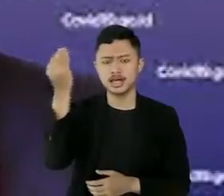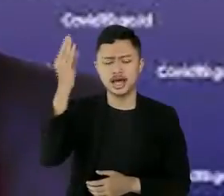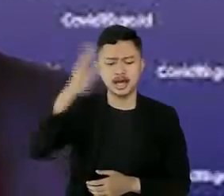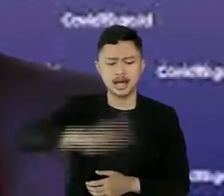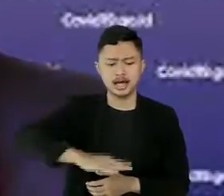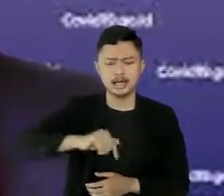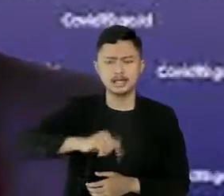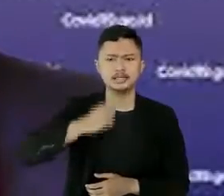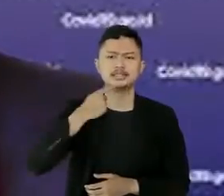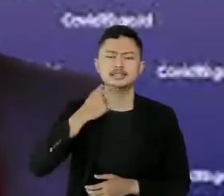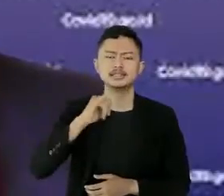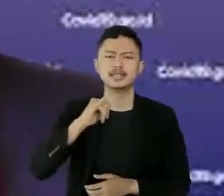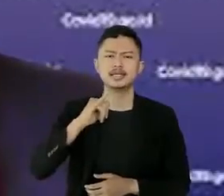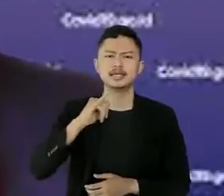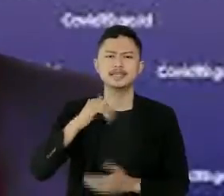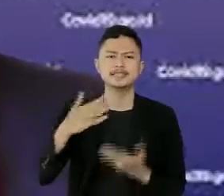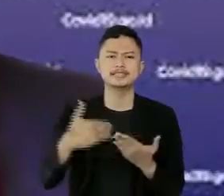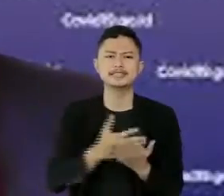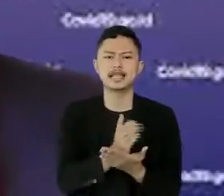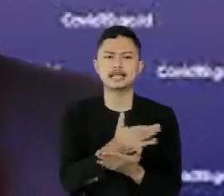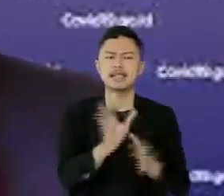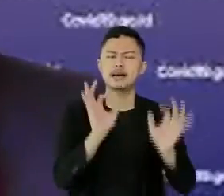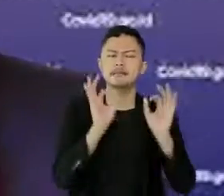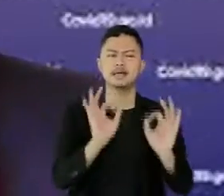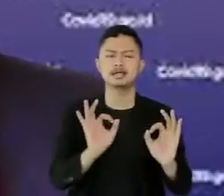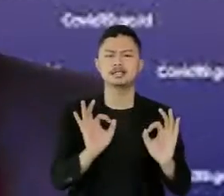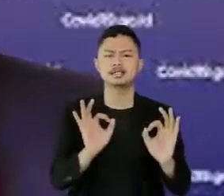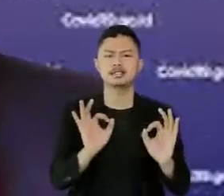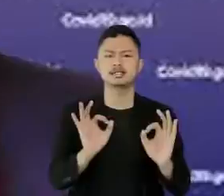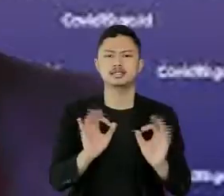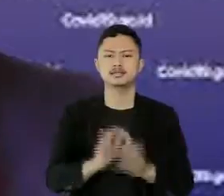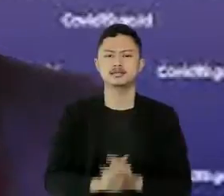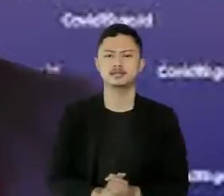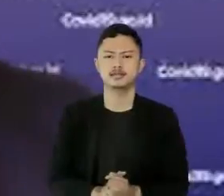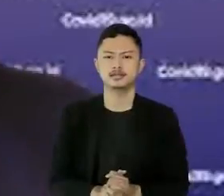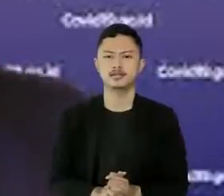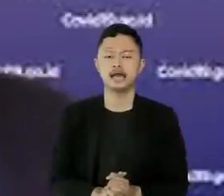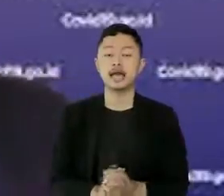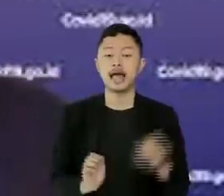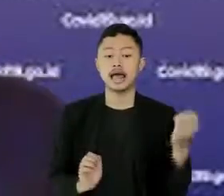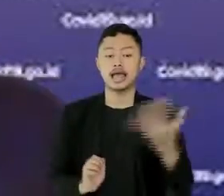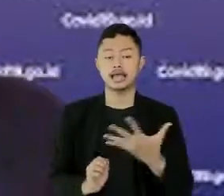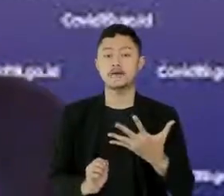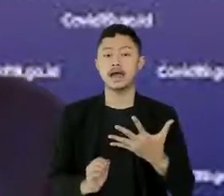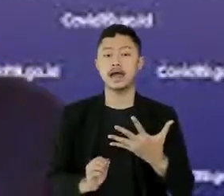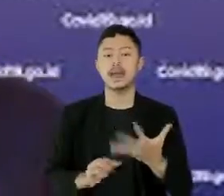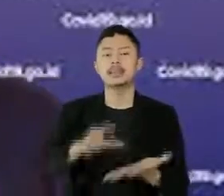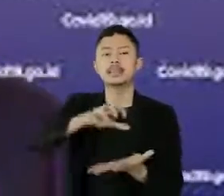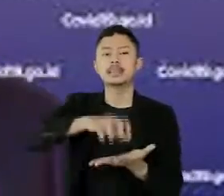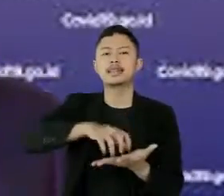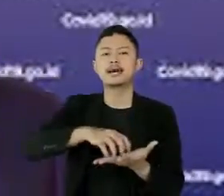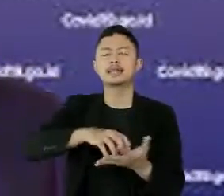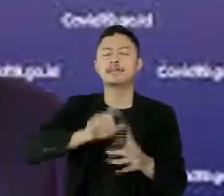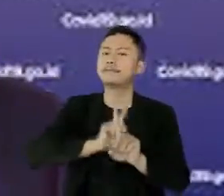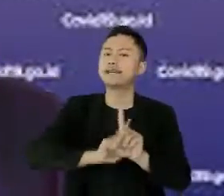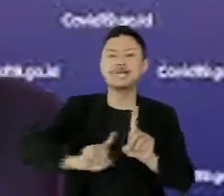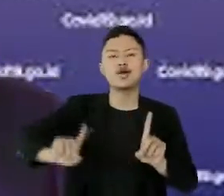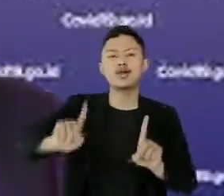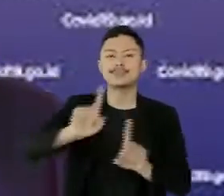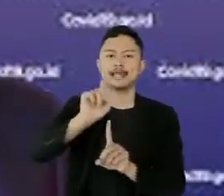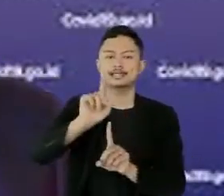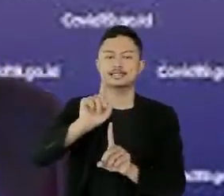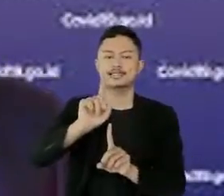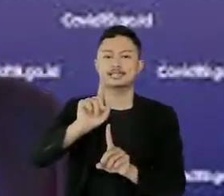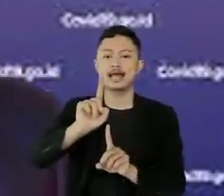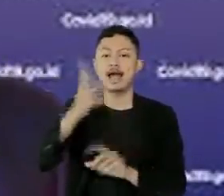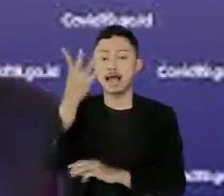menjadi sesuatu yang strategis. Selain 5 destinasi super prioritas yang dikembangkan pemerintah, desa wisata